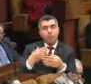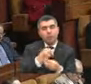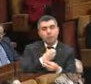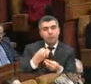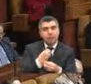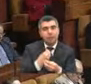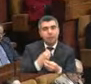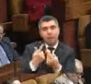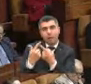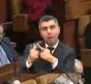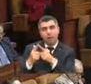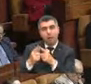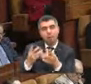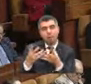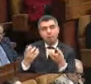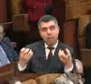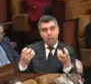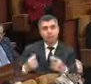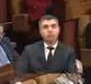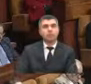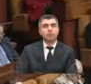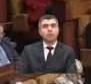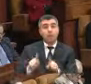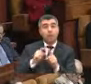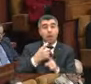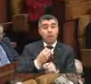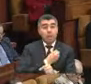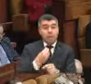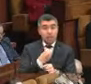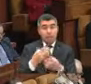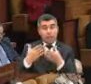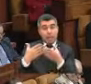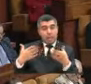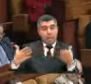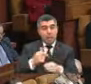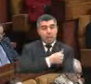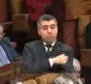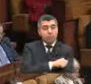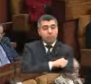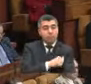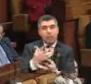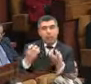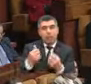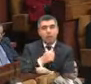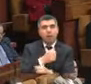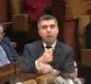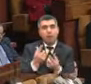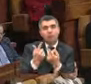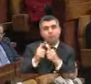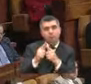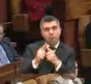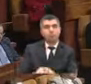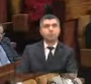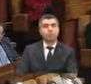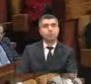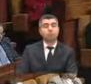كبير تاع الممرضين، يعني الخدمة اللي كتقوم بها المستشفى أكبر بكبير من المستوصف، هذا من جهة. ومن جهة أخرى مشكل تاع منظومة، كنظن